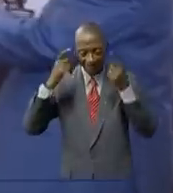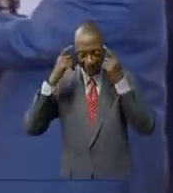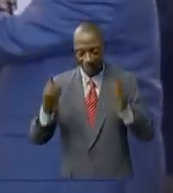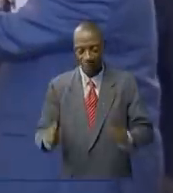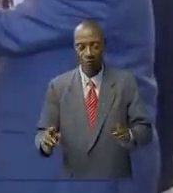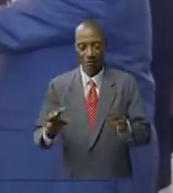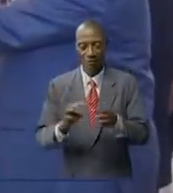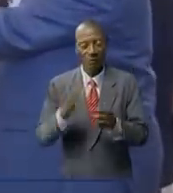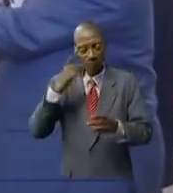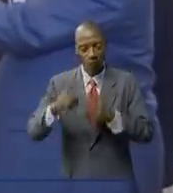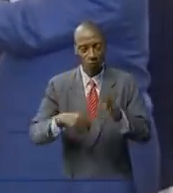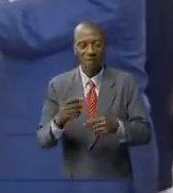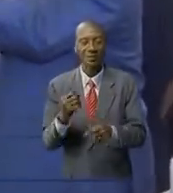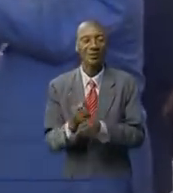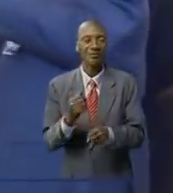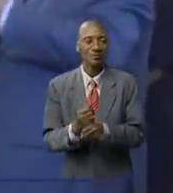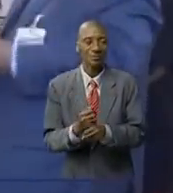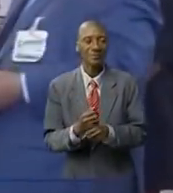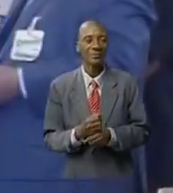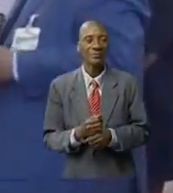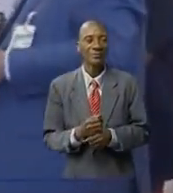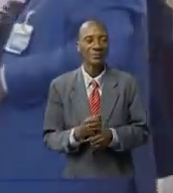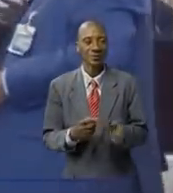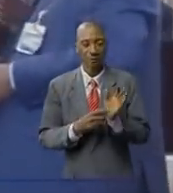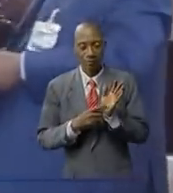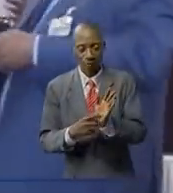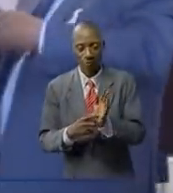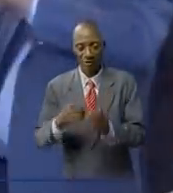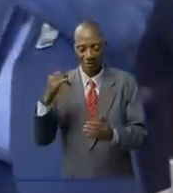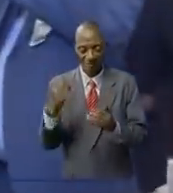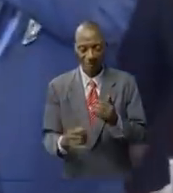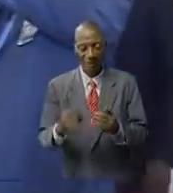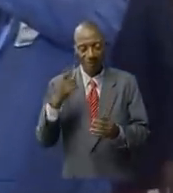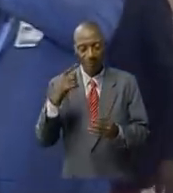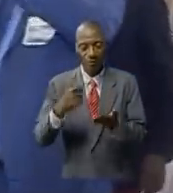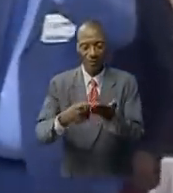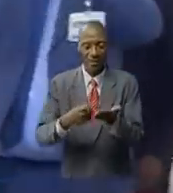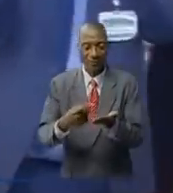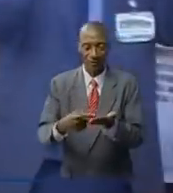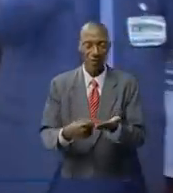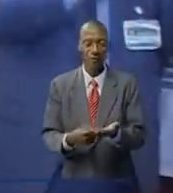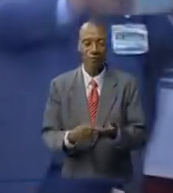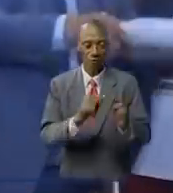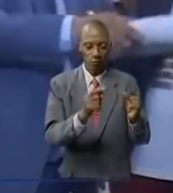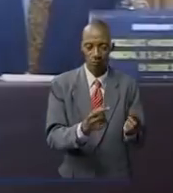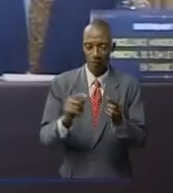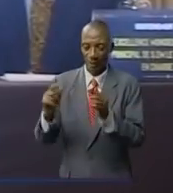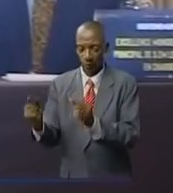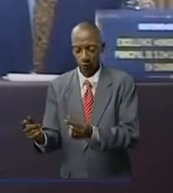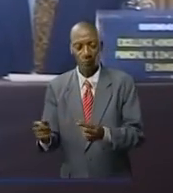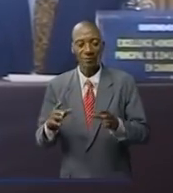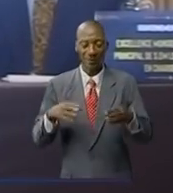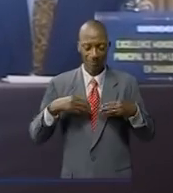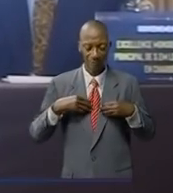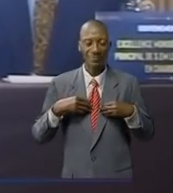Les présents protocoles d'accord marquent la fin des négociations et symbolisent la volonté des deux parties à améliorer la desserte en eau